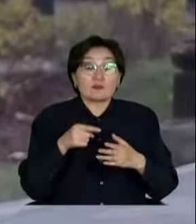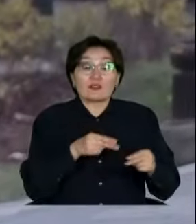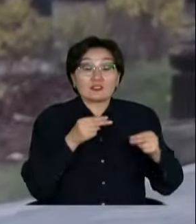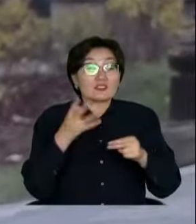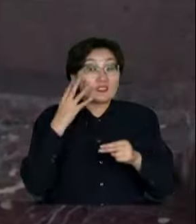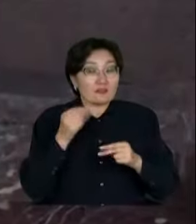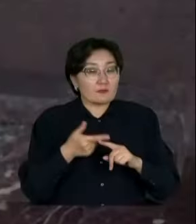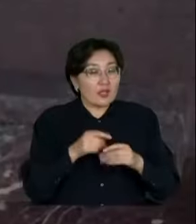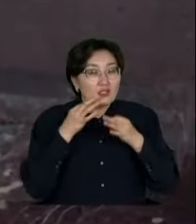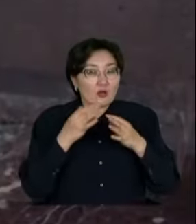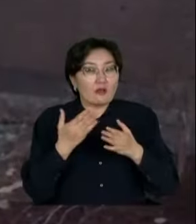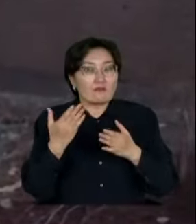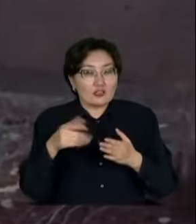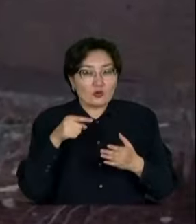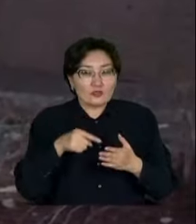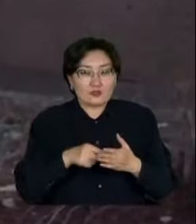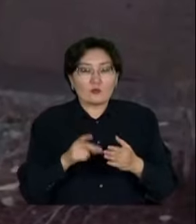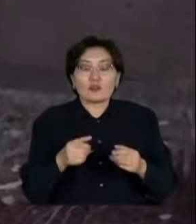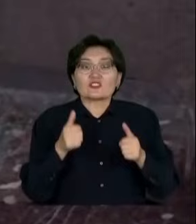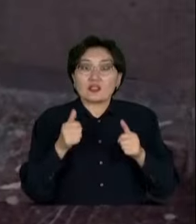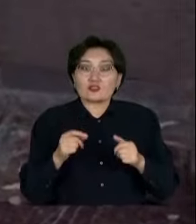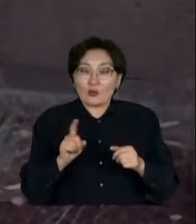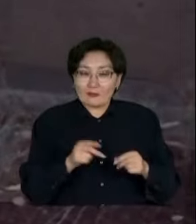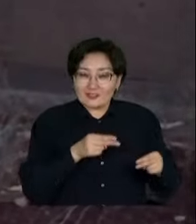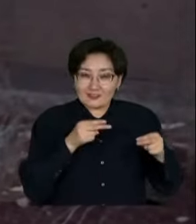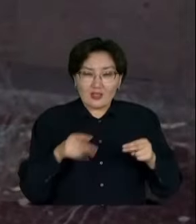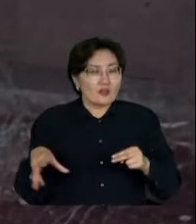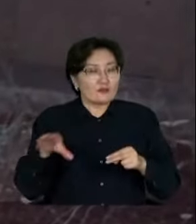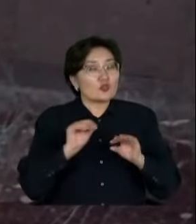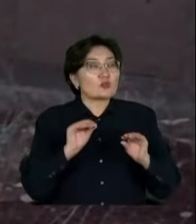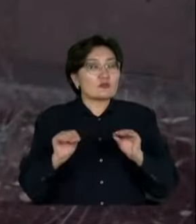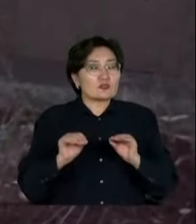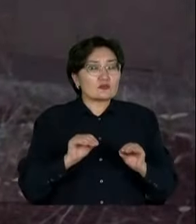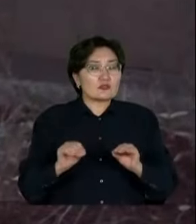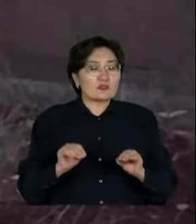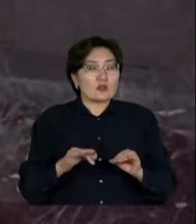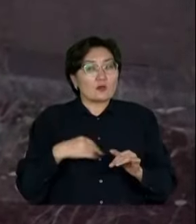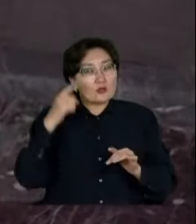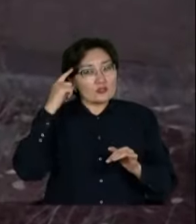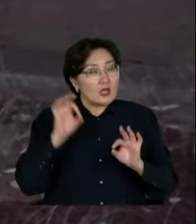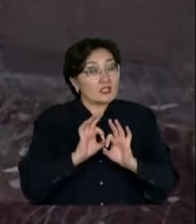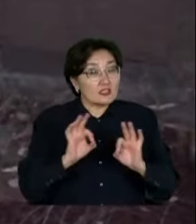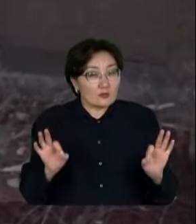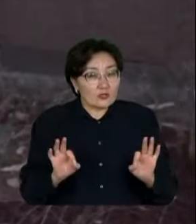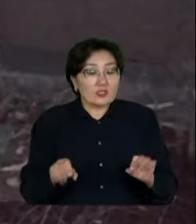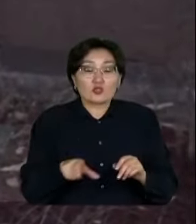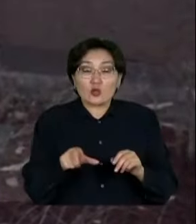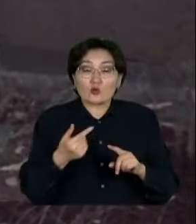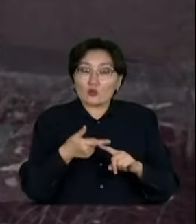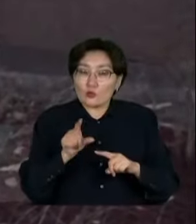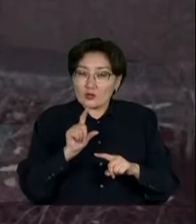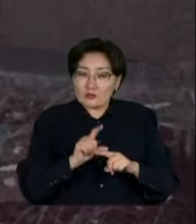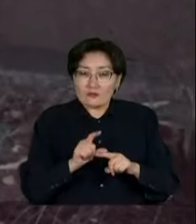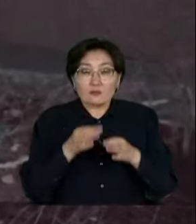Мне очень понравился ваш город. Как хорошо, что пришла. Все, инфраструктура, я думаю, что отлично. И дороги